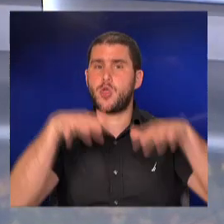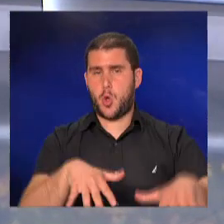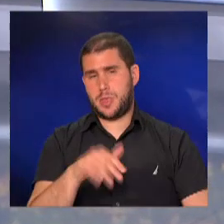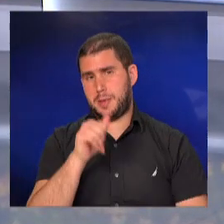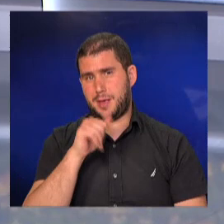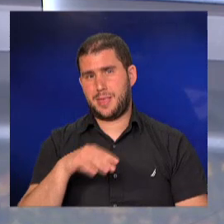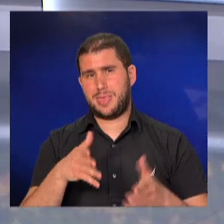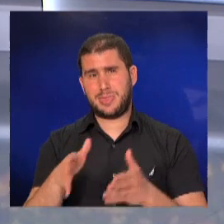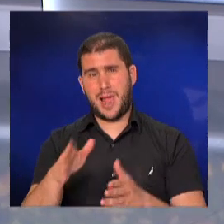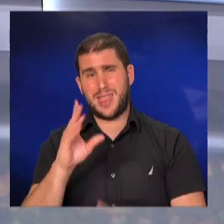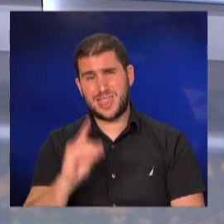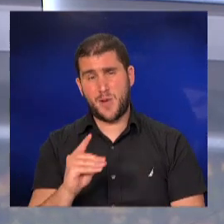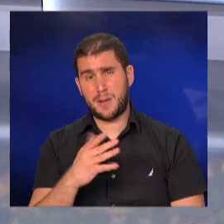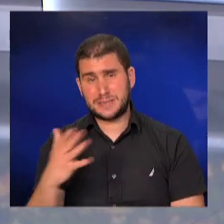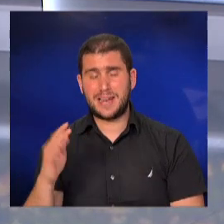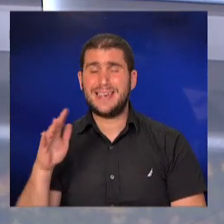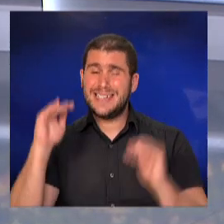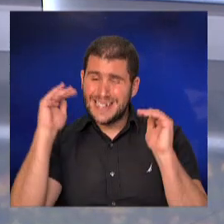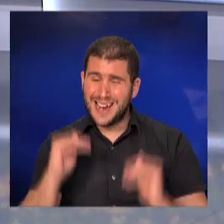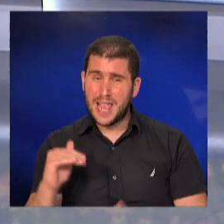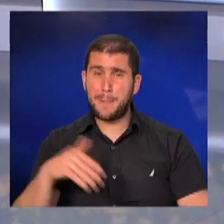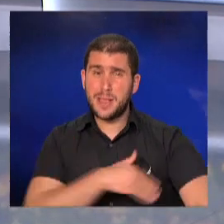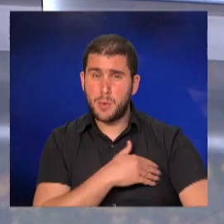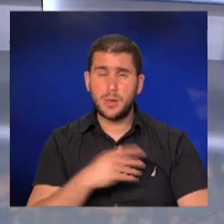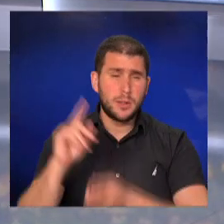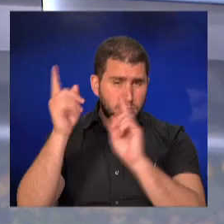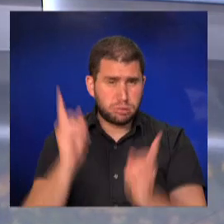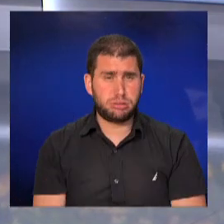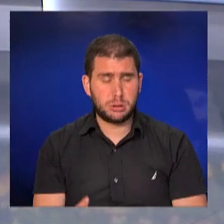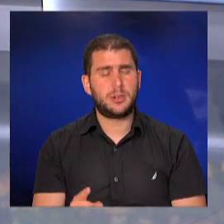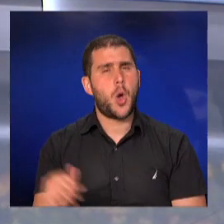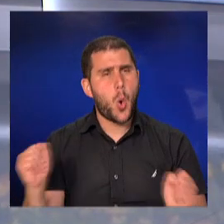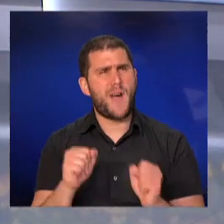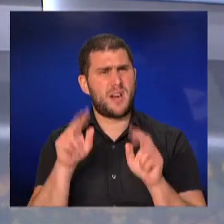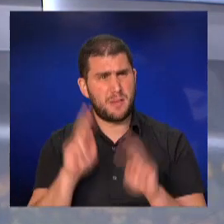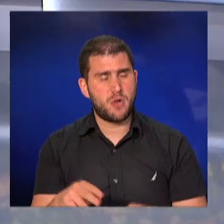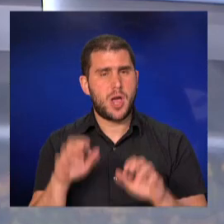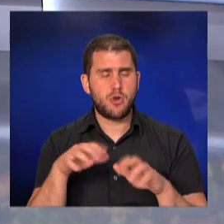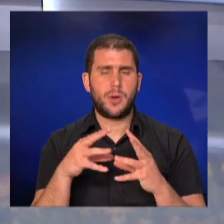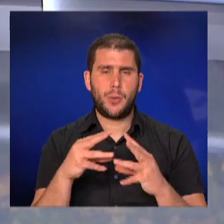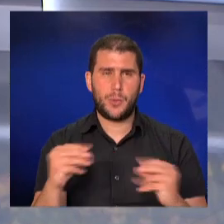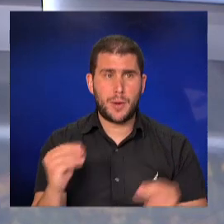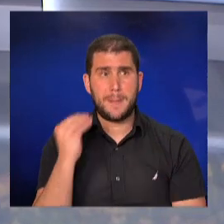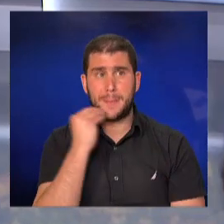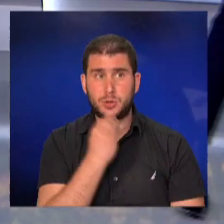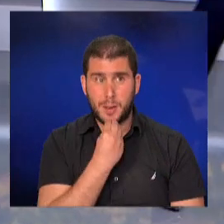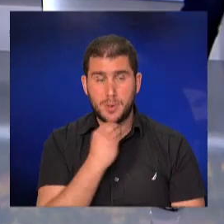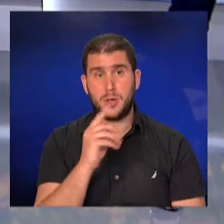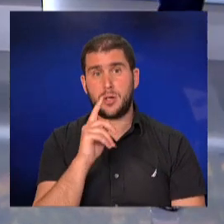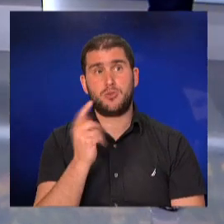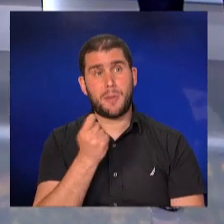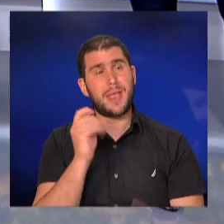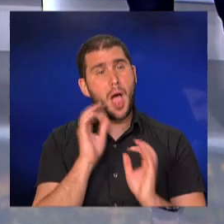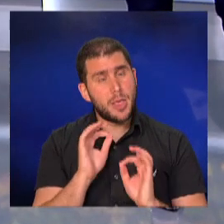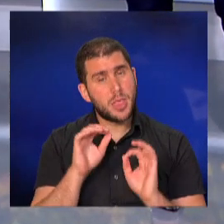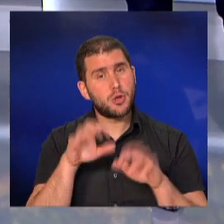והמזרח, ירידה ניכרת בטמפרטורות, סופות רעמים ומוברקים, חורפי לחלוטין, הגשם יחלש בשעות אחר הצהריים. יום שבת עדיין